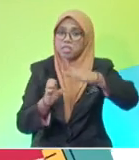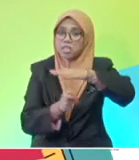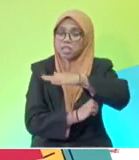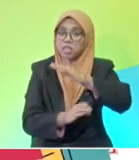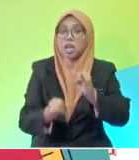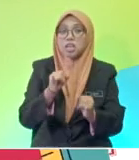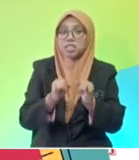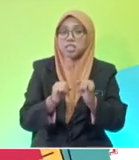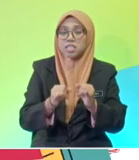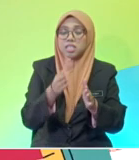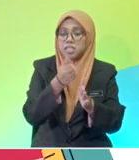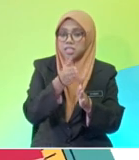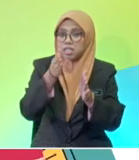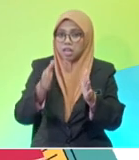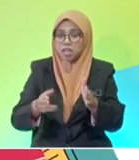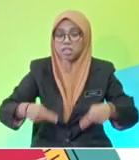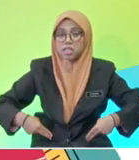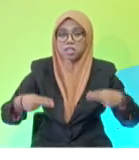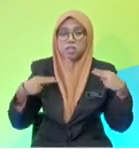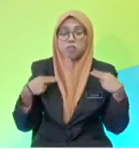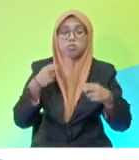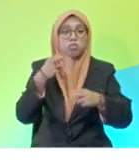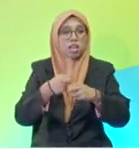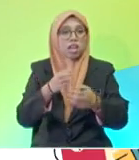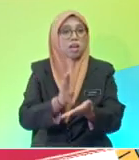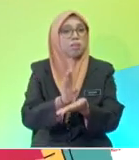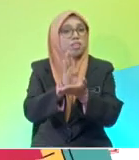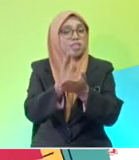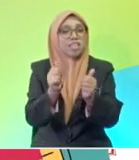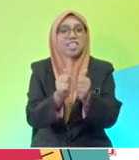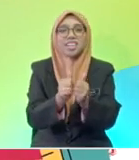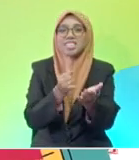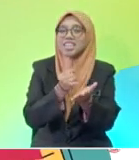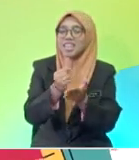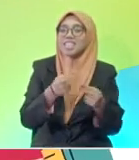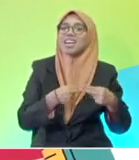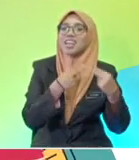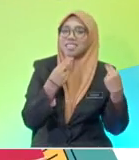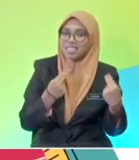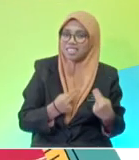hidupnya susah bantulah dengan seikhlas hati